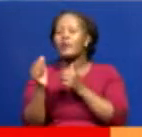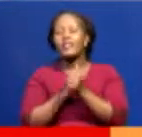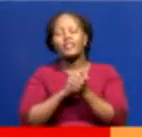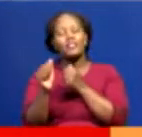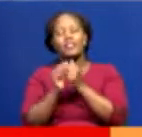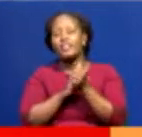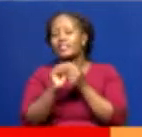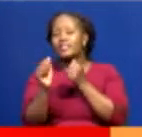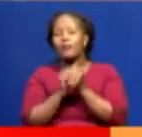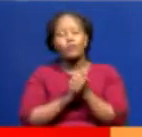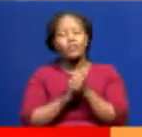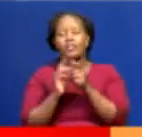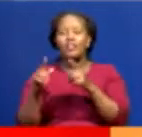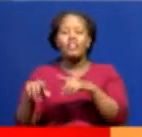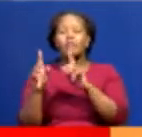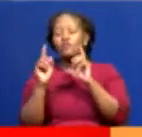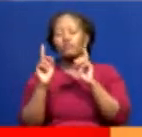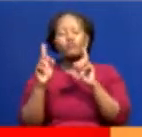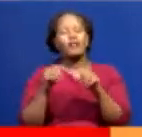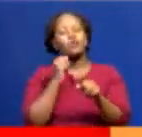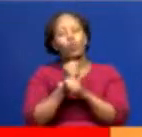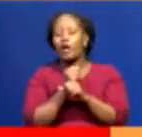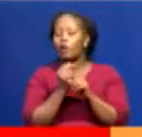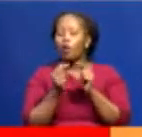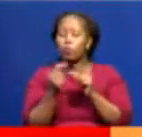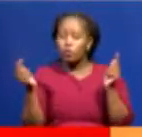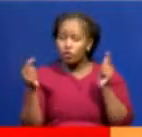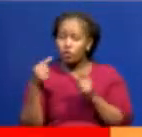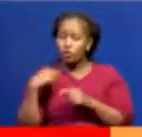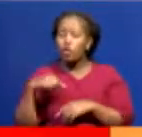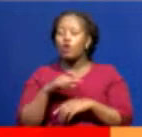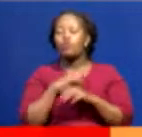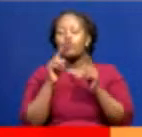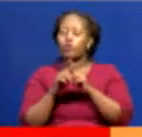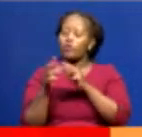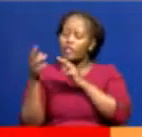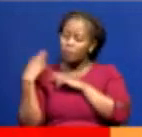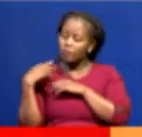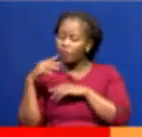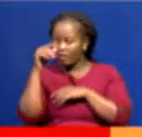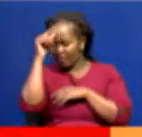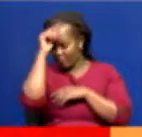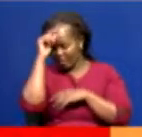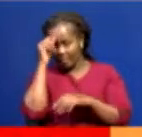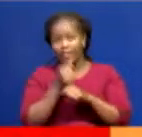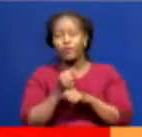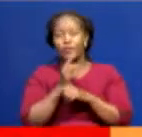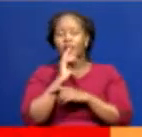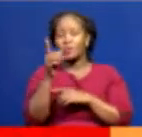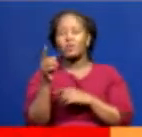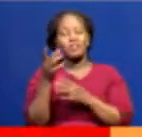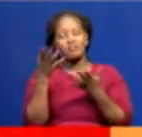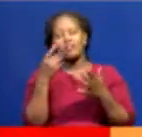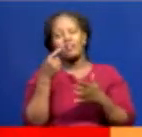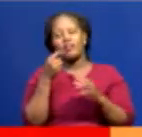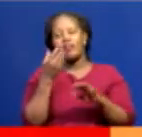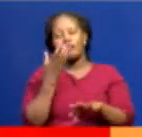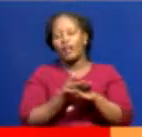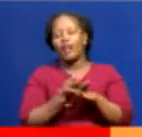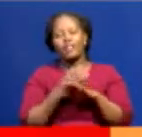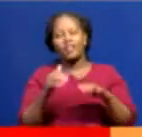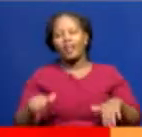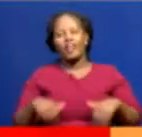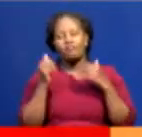waende wafanye kazi yao, Nancy, ya upinzani, na sisi tufanye jukumu letu kama serikali kuhakikisha tumerudisha gharama ya maisha,